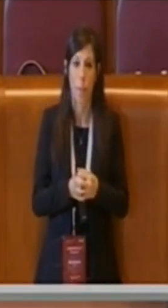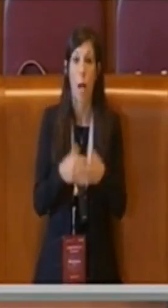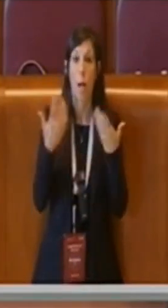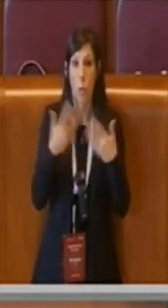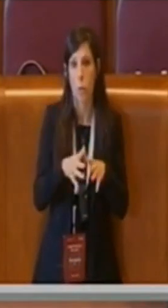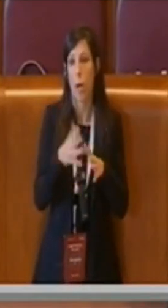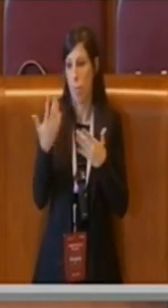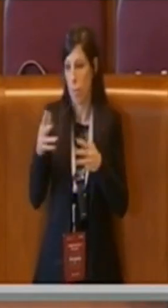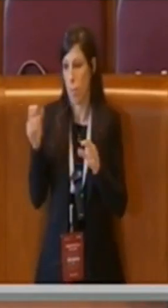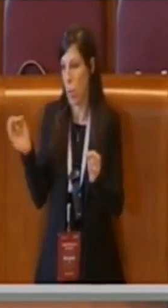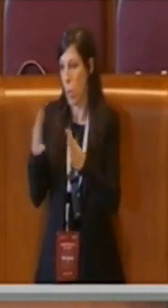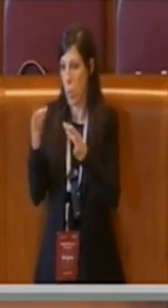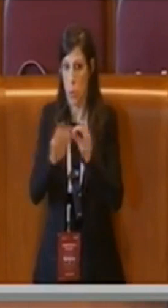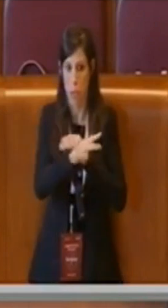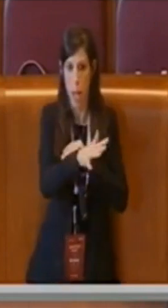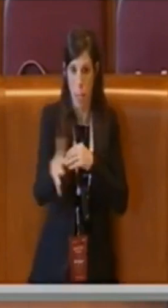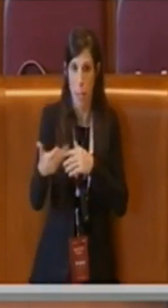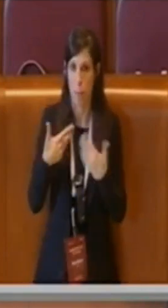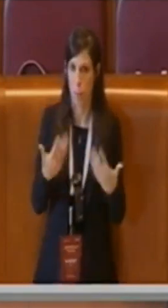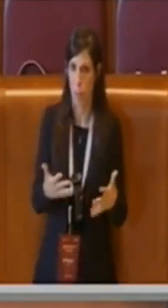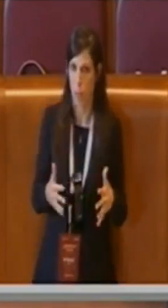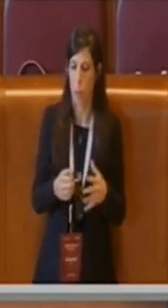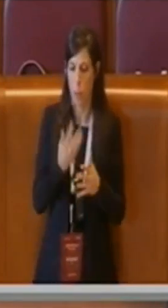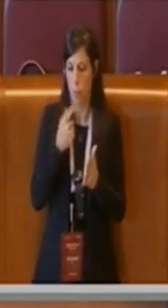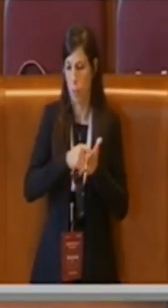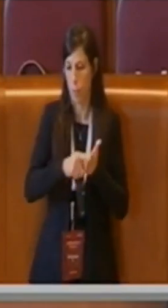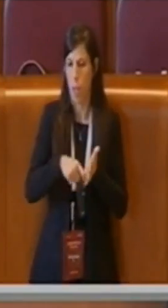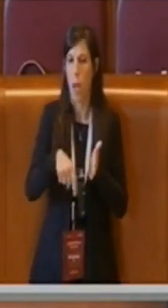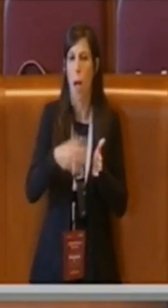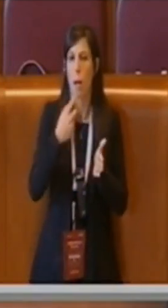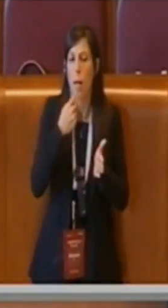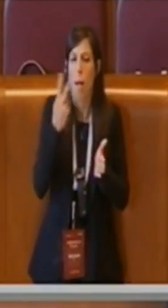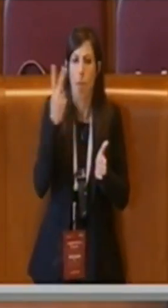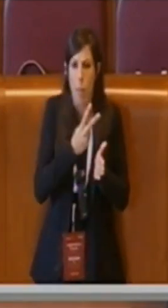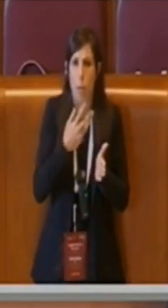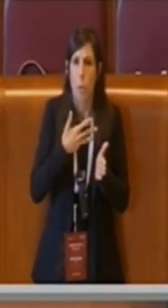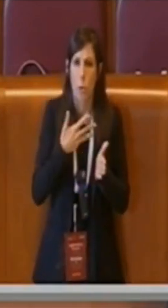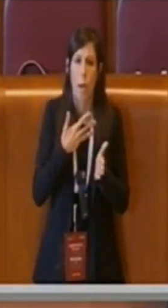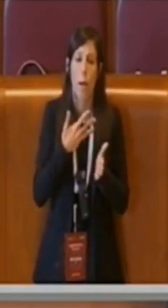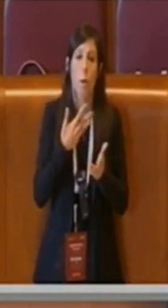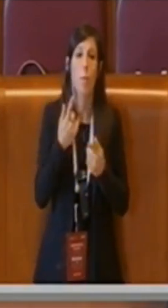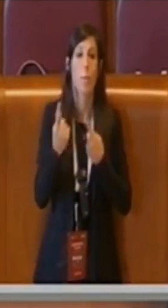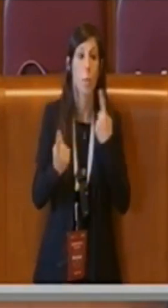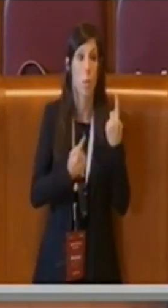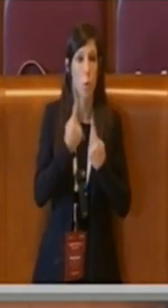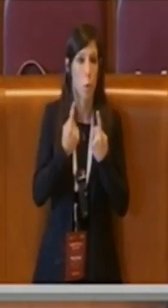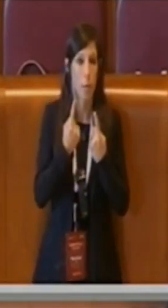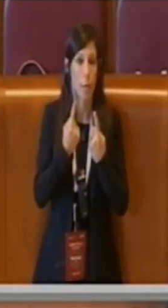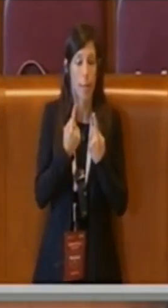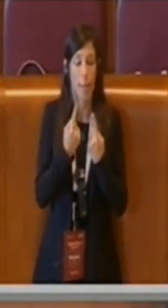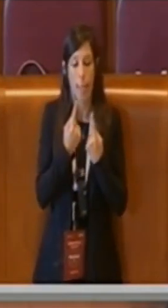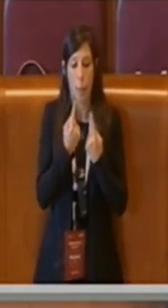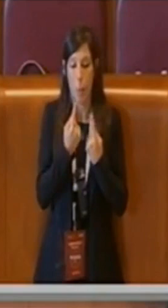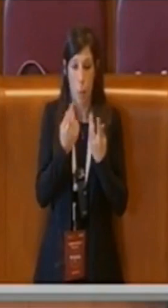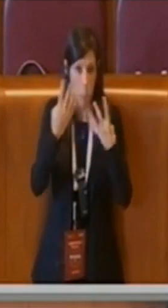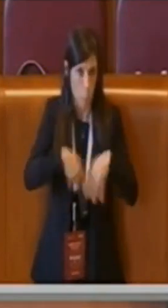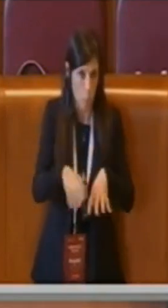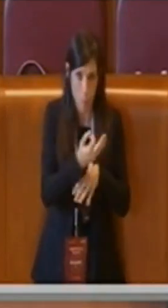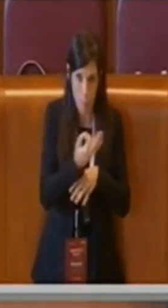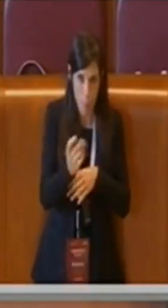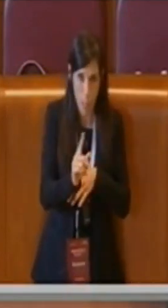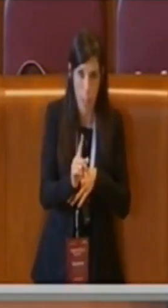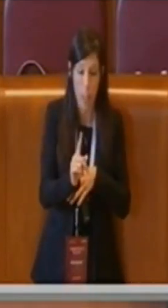diverse occasioni. Chiaramente molte inefficienze del trasporto pubblico a Roma non sono imputabili a chi